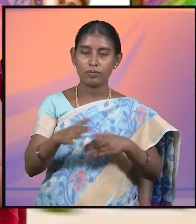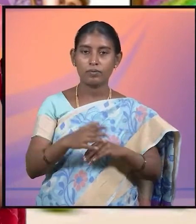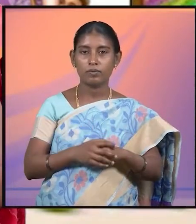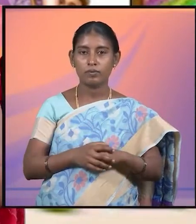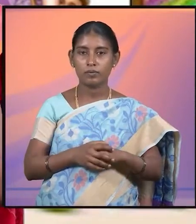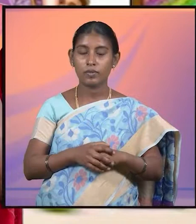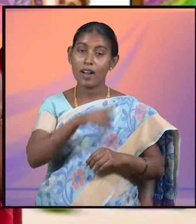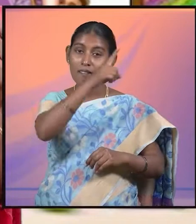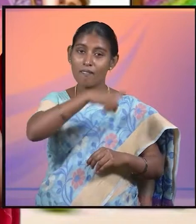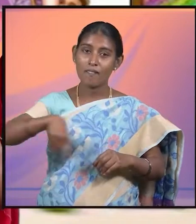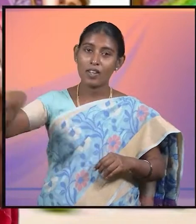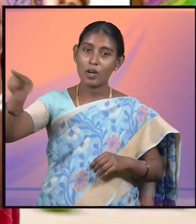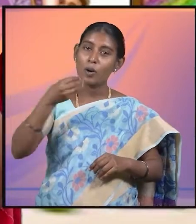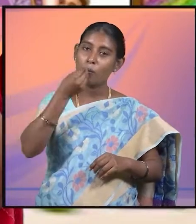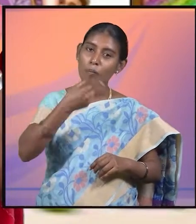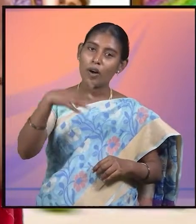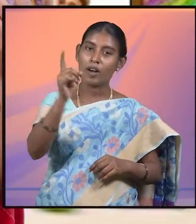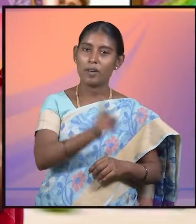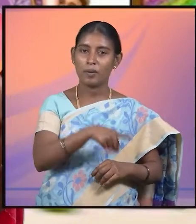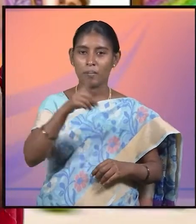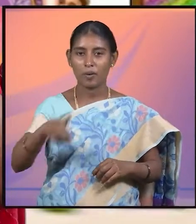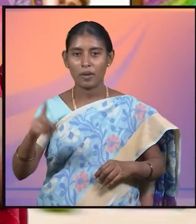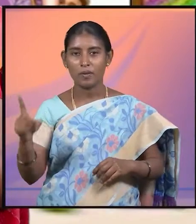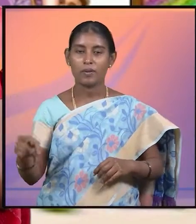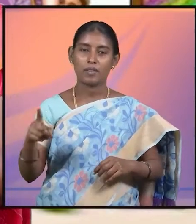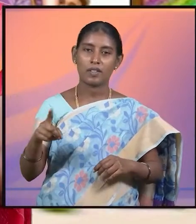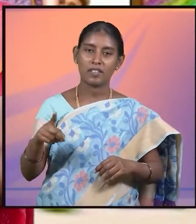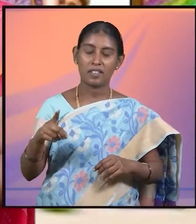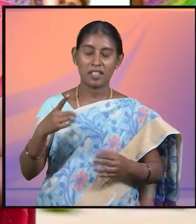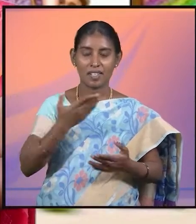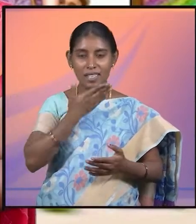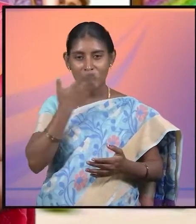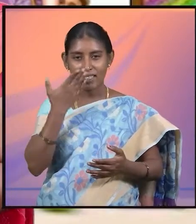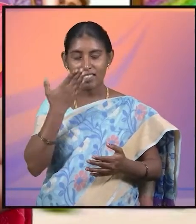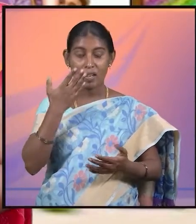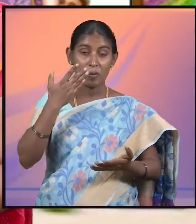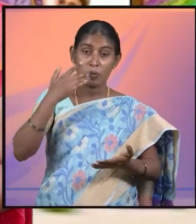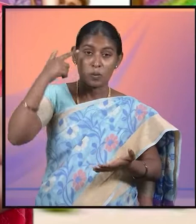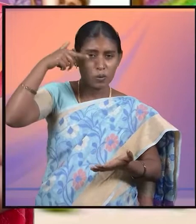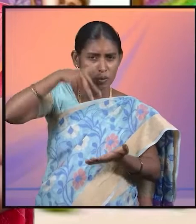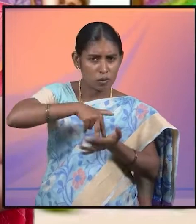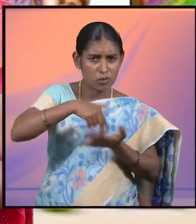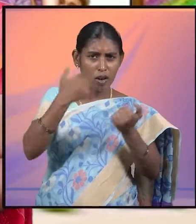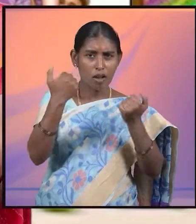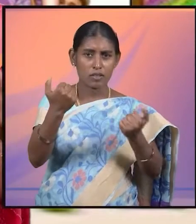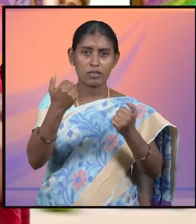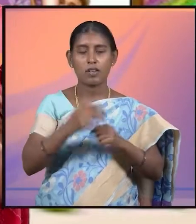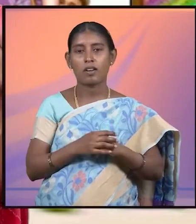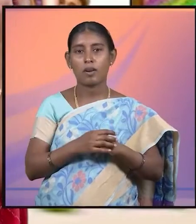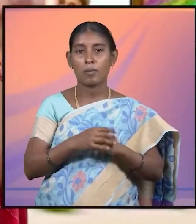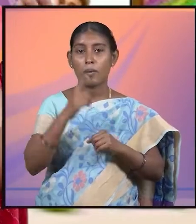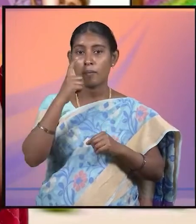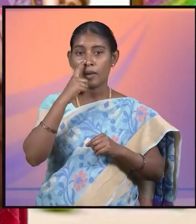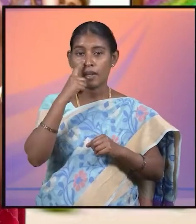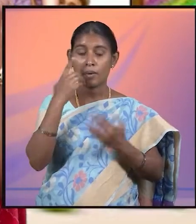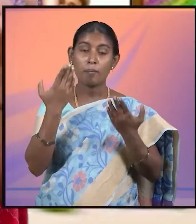இவ்வில்லுப்பாட்டு வடிவத்தில் எளிமையாகவும் அழுத்தமாகவும் பெண் கல்வியை வலியுறுத்தும் வகையிலும் பெண்